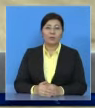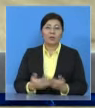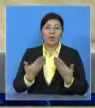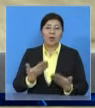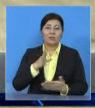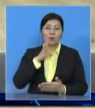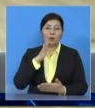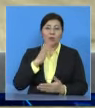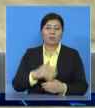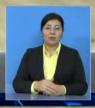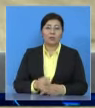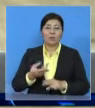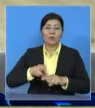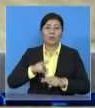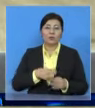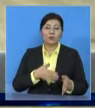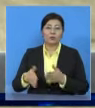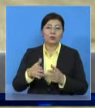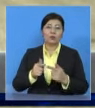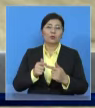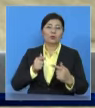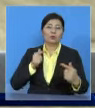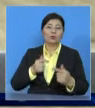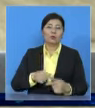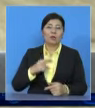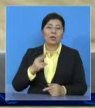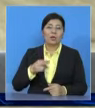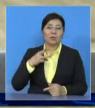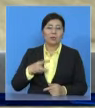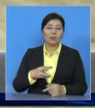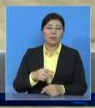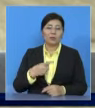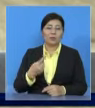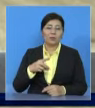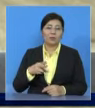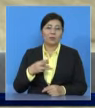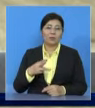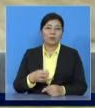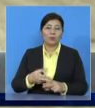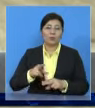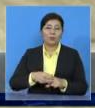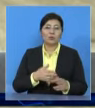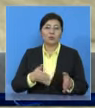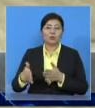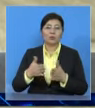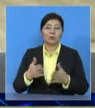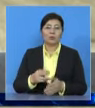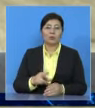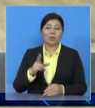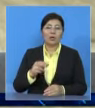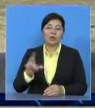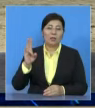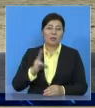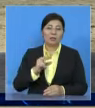Қазіргі таңда бұл жолдың ұзындығы километр жарым. Осы жолды бұйырса қараша айында